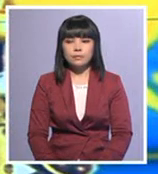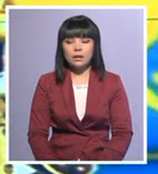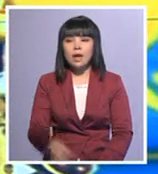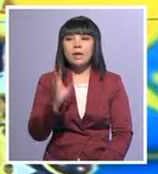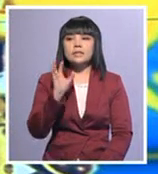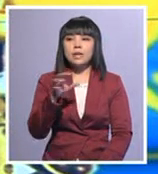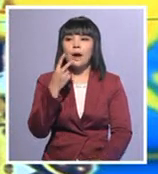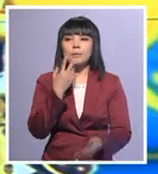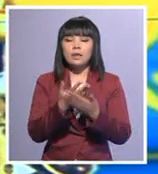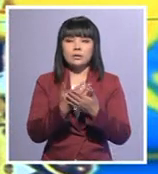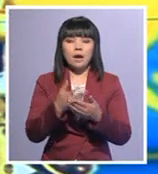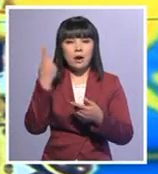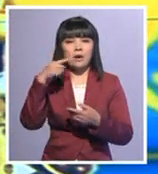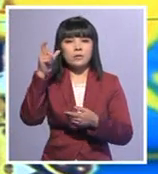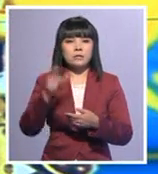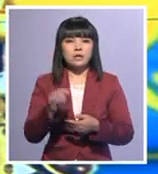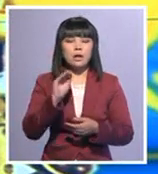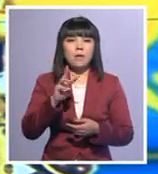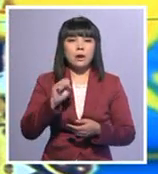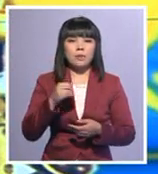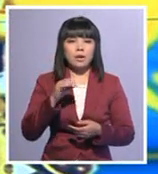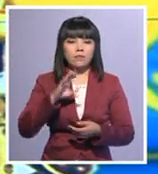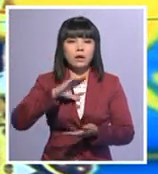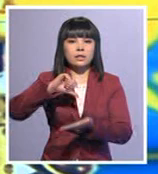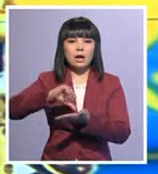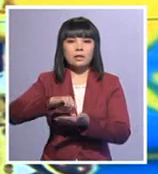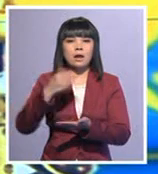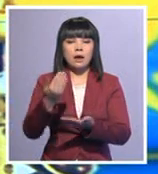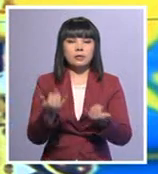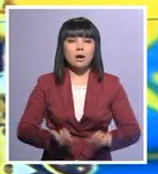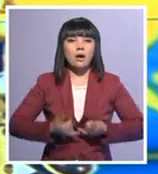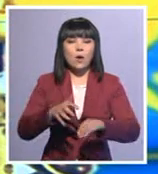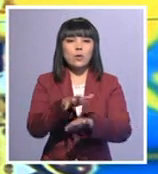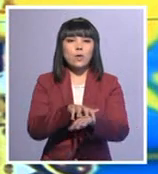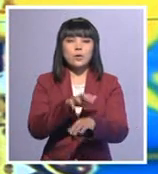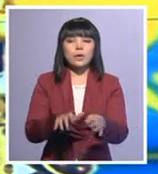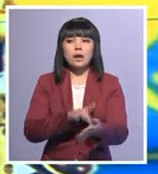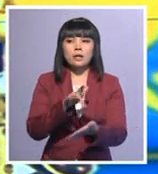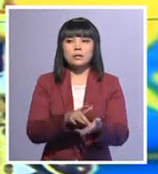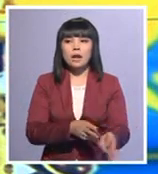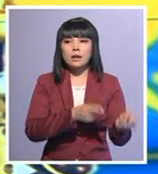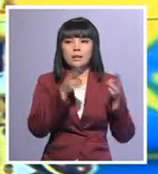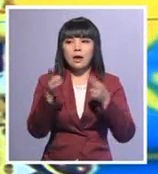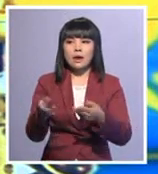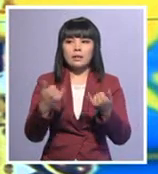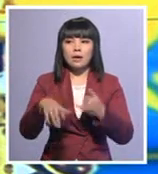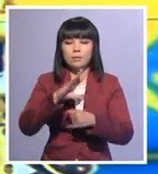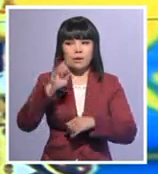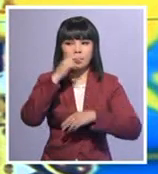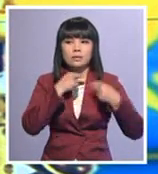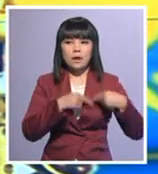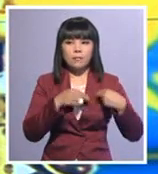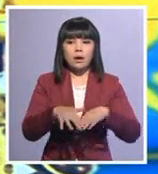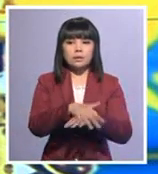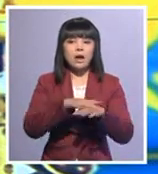Елтаңба авторы Жандарбек Мәлібеков Қазақстан Республикасы рәміздерінің мерекесіне орай Көкшетау қаласына барды. Еңбегімен халыққа жақстан